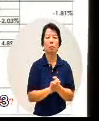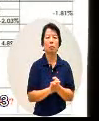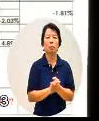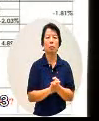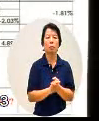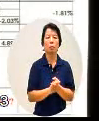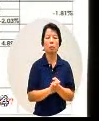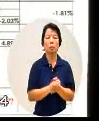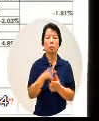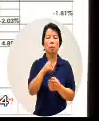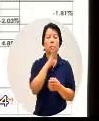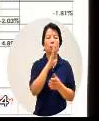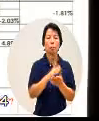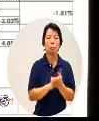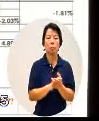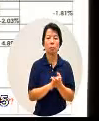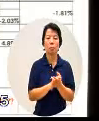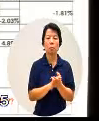這是